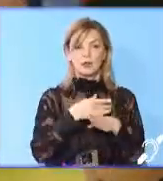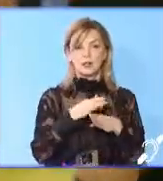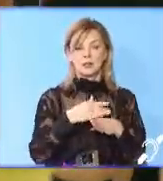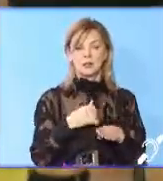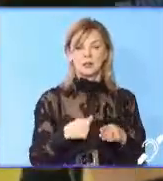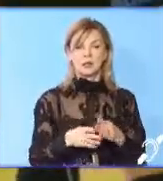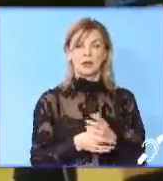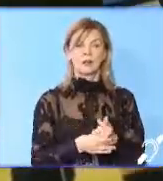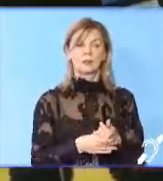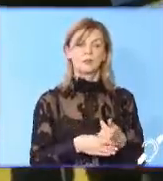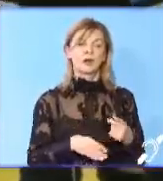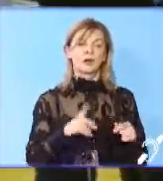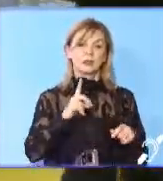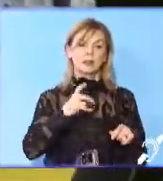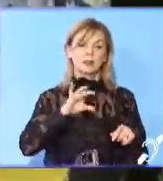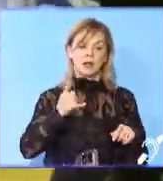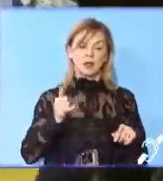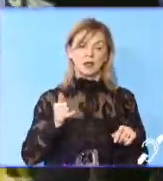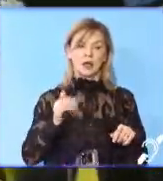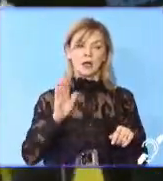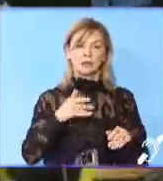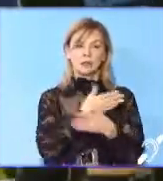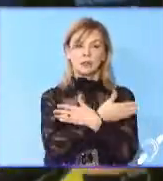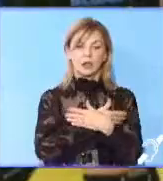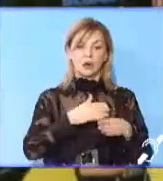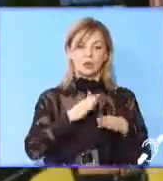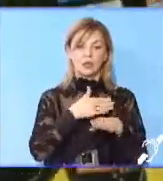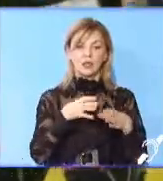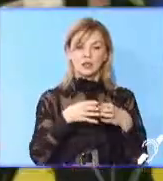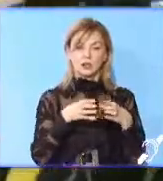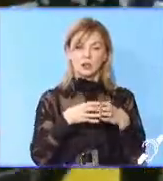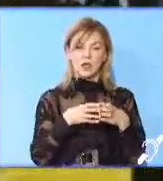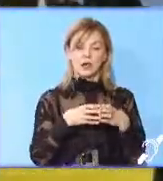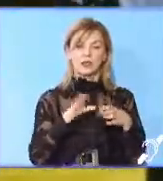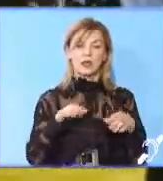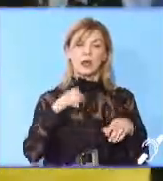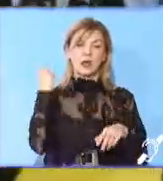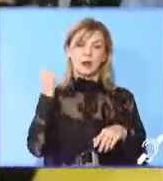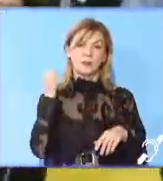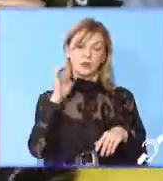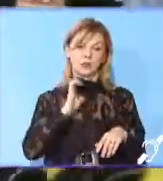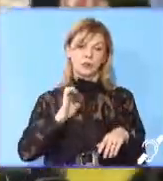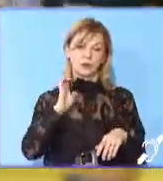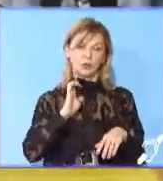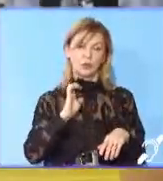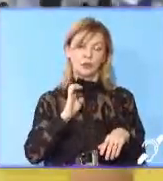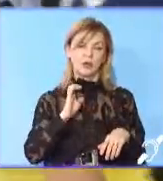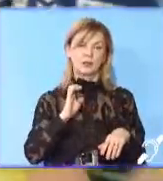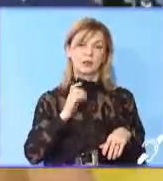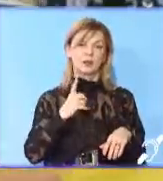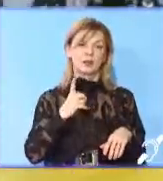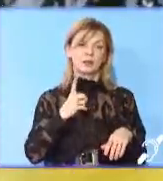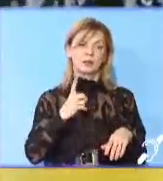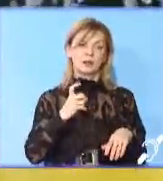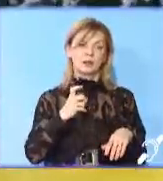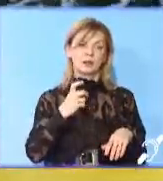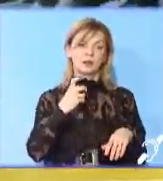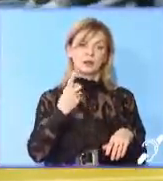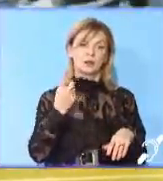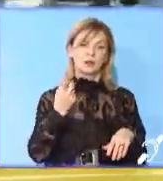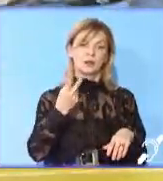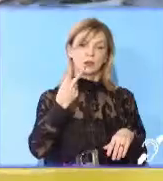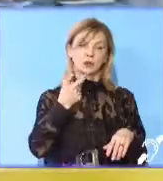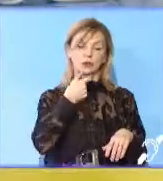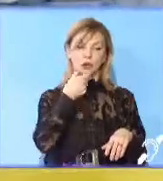noiembrie 2022. Diana Alexandroiu a îmbrăcat tricoul Naționalei de Senioare la Campionatul European din 2022, dar și la Campionatul Mondial